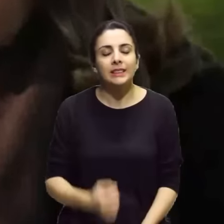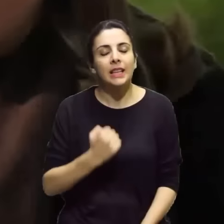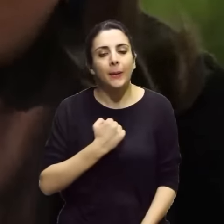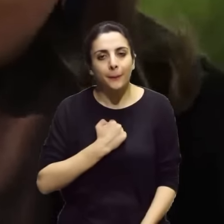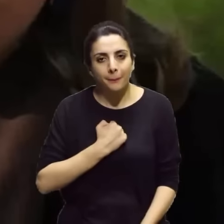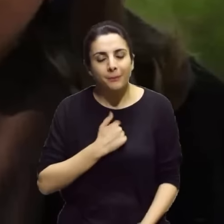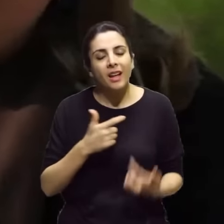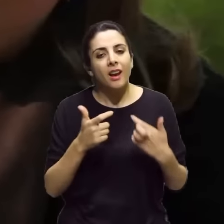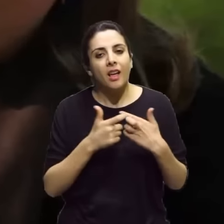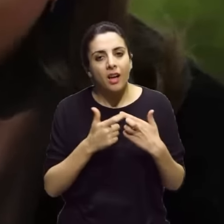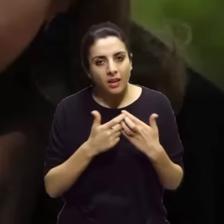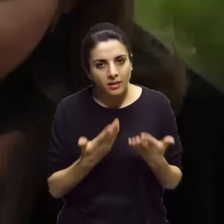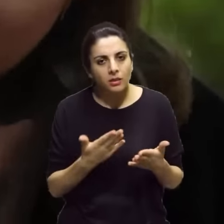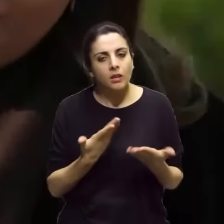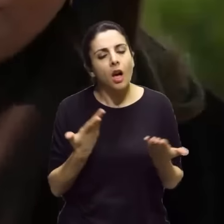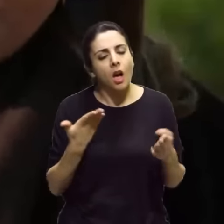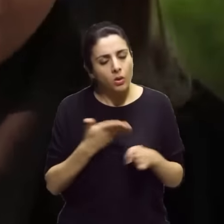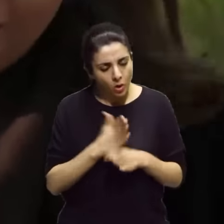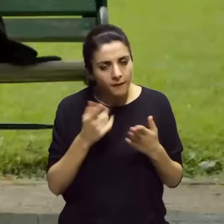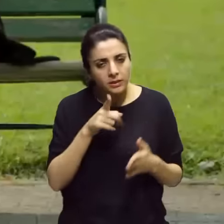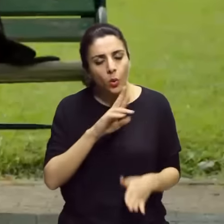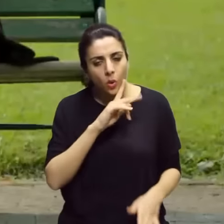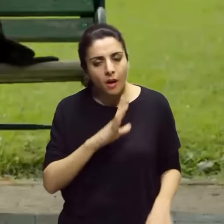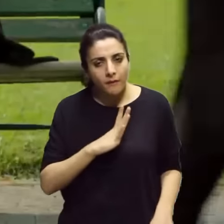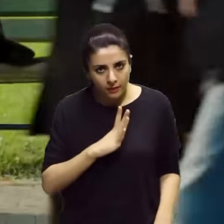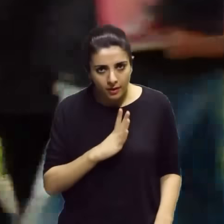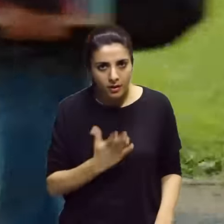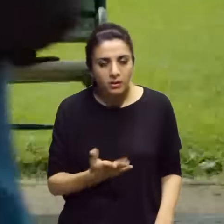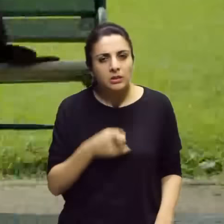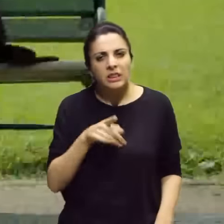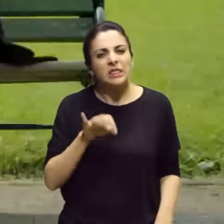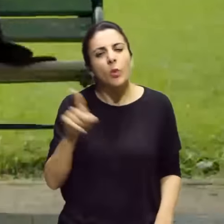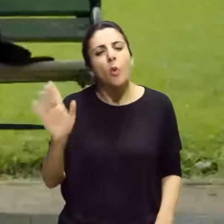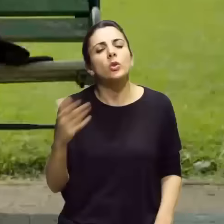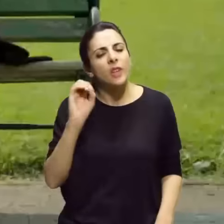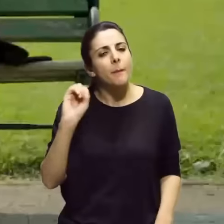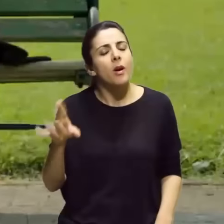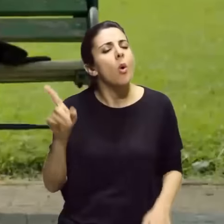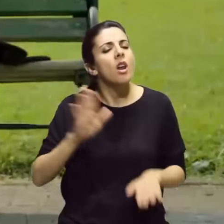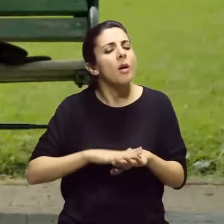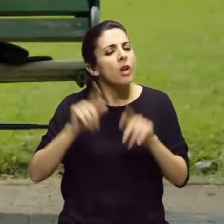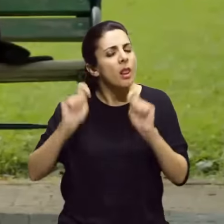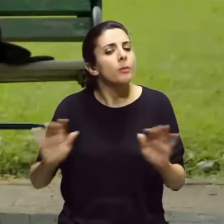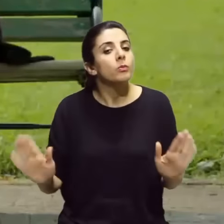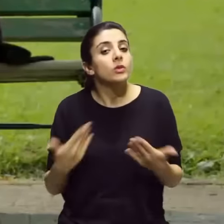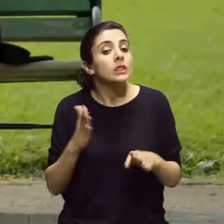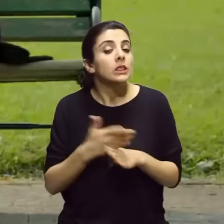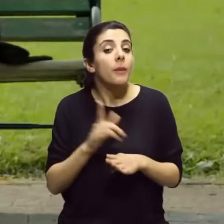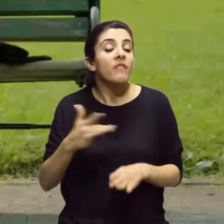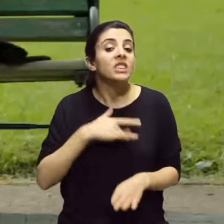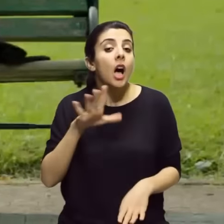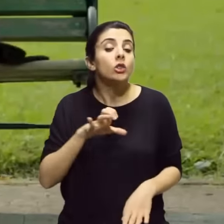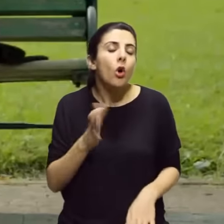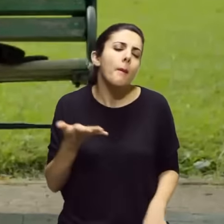Canım, Reho. Sırtını okşuyor. Tabii ki sana da günah. Sen şimdi onları bırak ya. Onlar ne yapıyorlarsa yapsınlar. Çünkü bu durumun vicdan